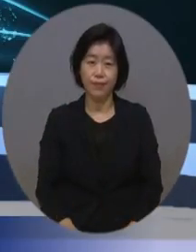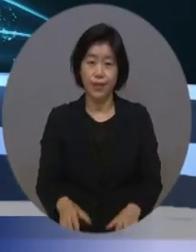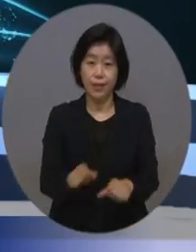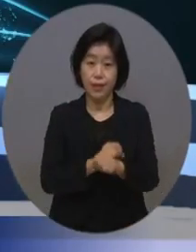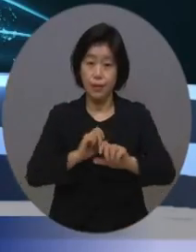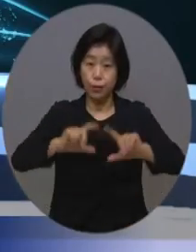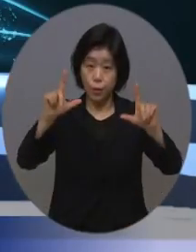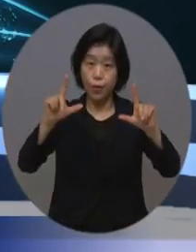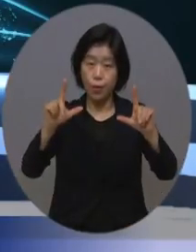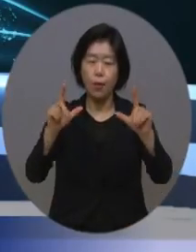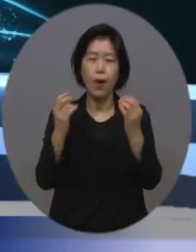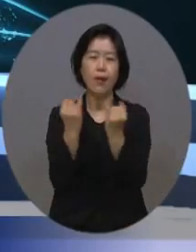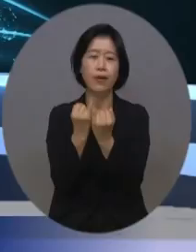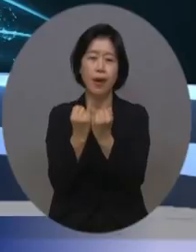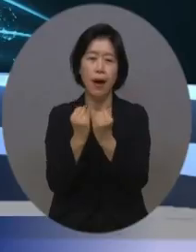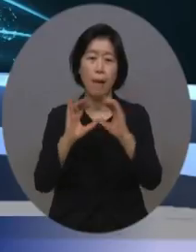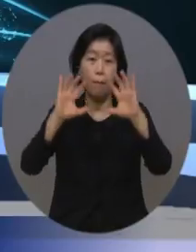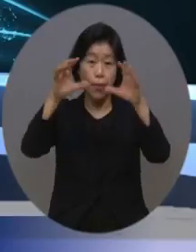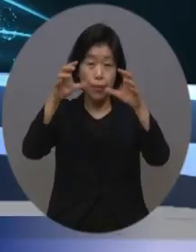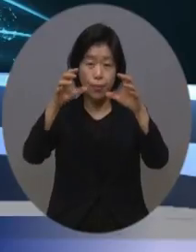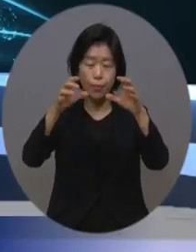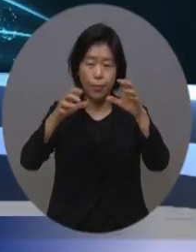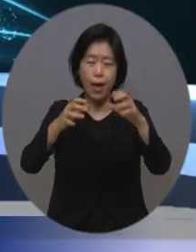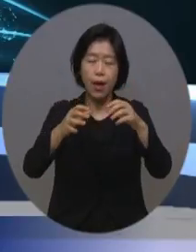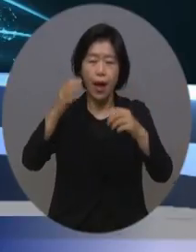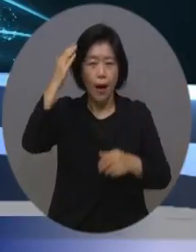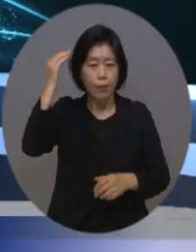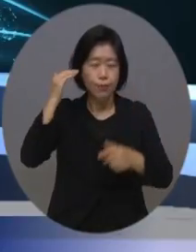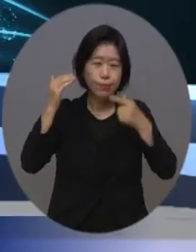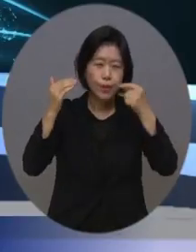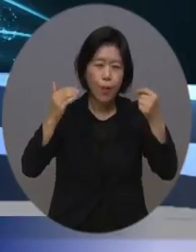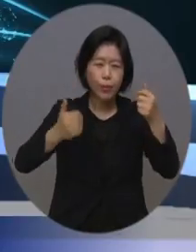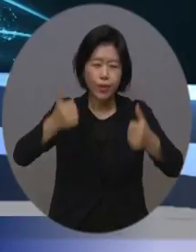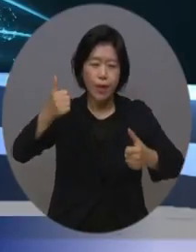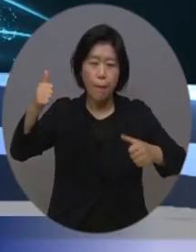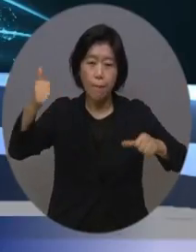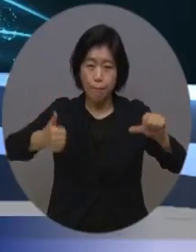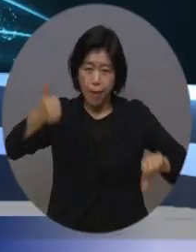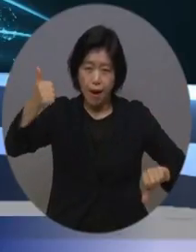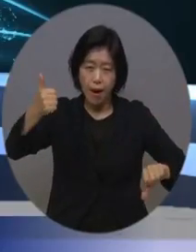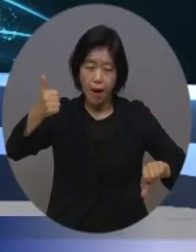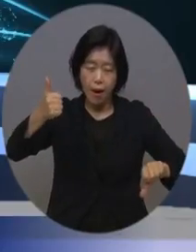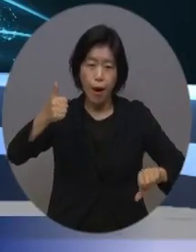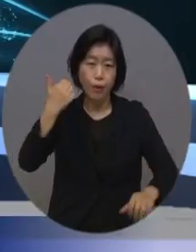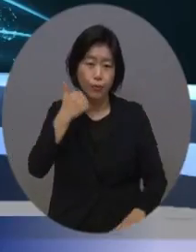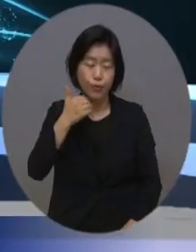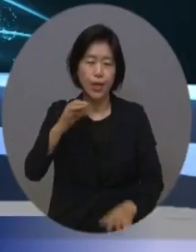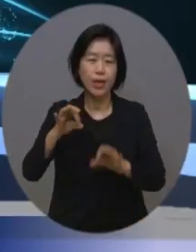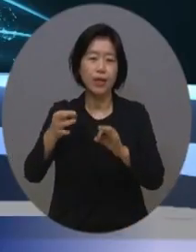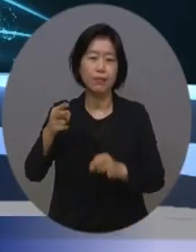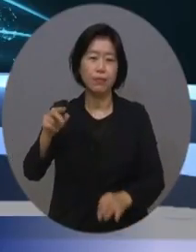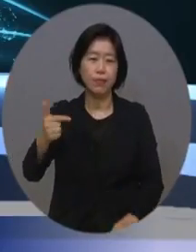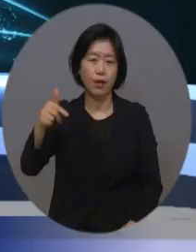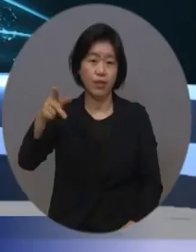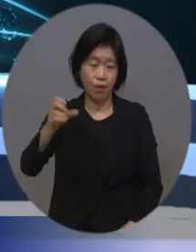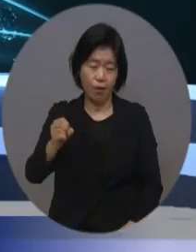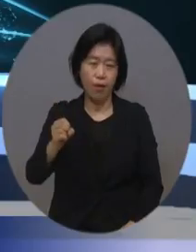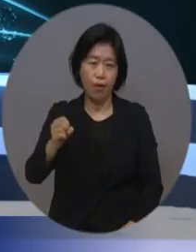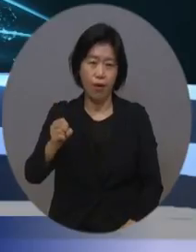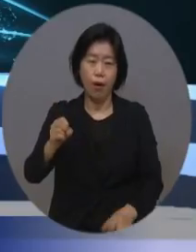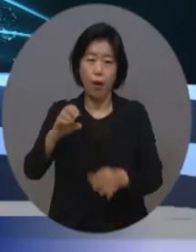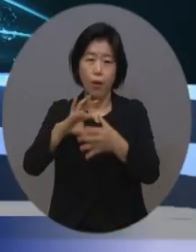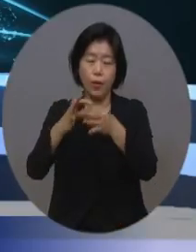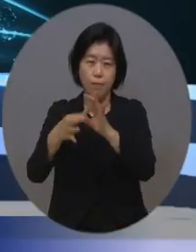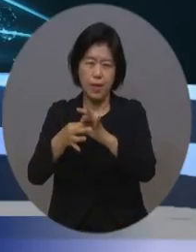도쿄 올림픽 여자배구 한일전 승리 해줘요 김연경 선수는 올림픽 최초로 4번이나 1경기에서 30점 이상을